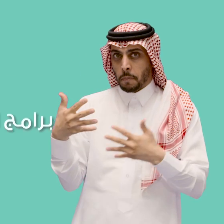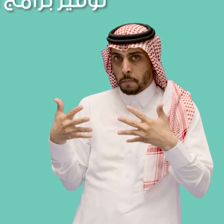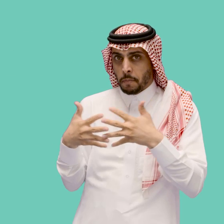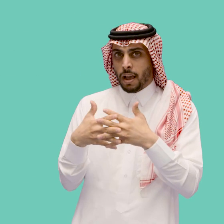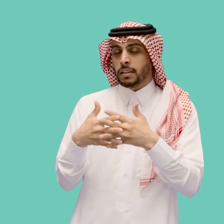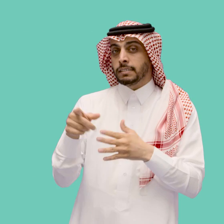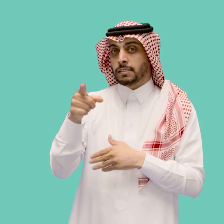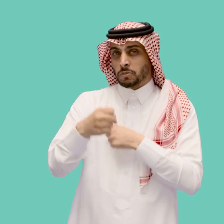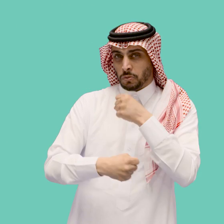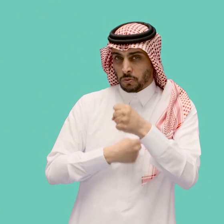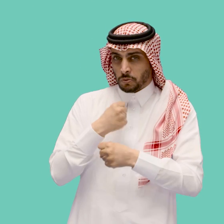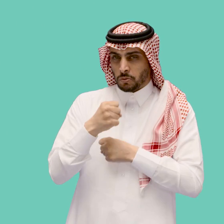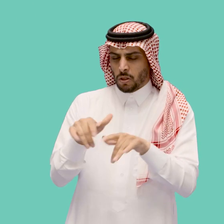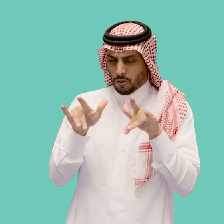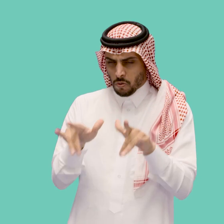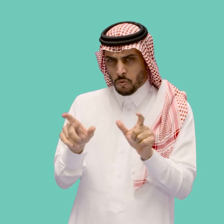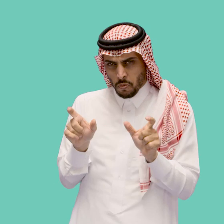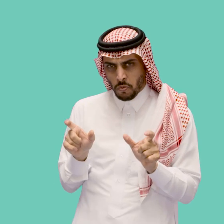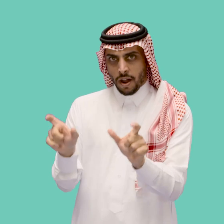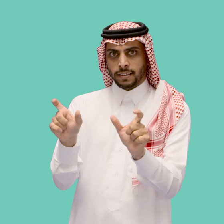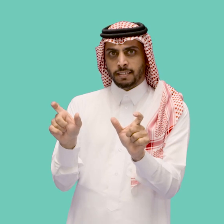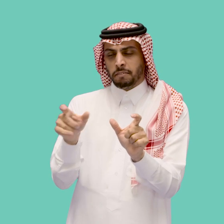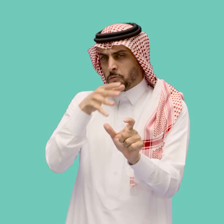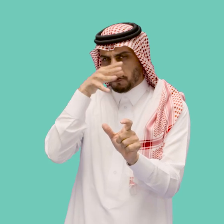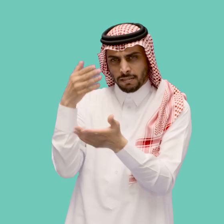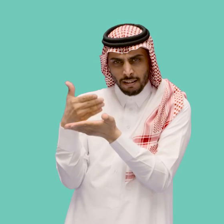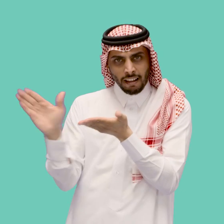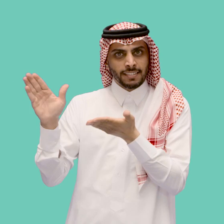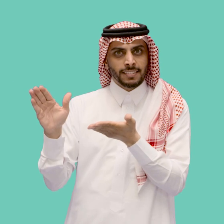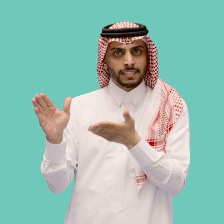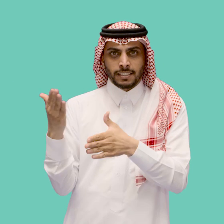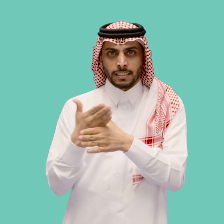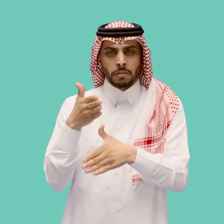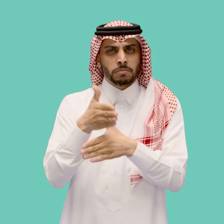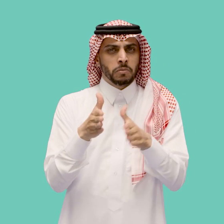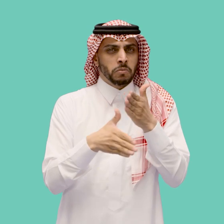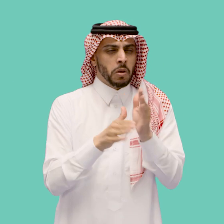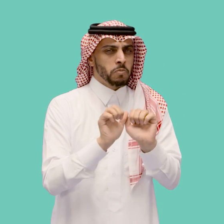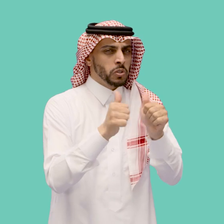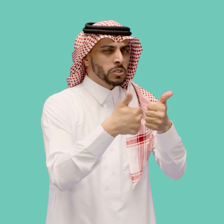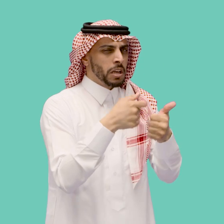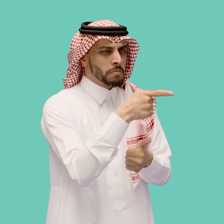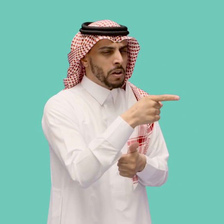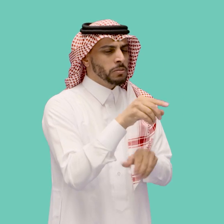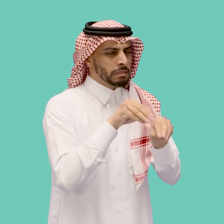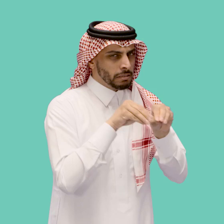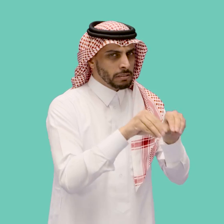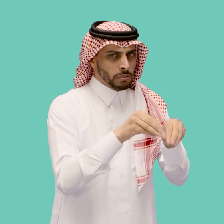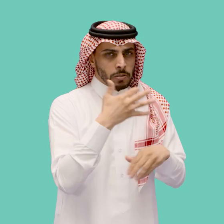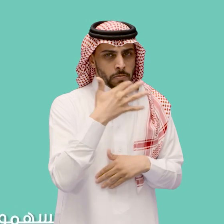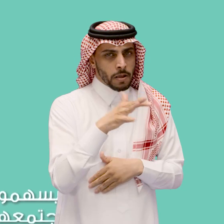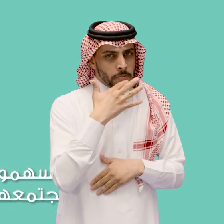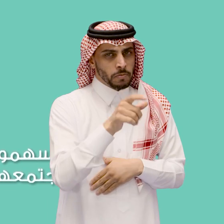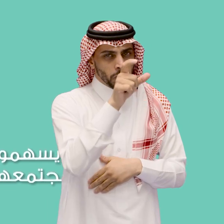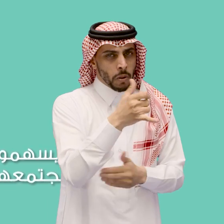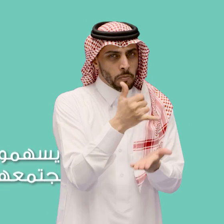هي توفير برامج الوقاية التي تهتم ببناء المجتمع من خلال الأسرة والطفل والشباب